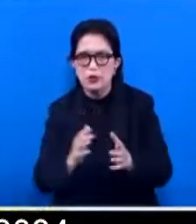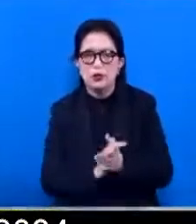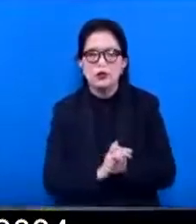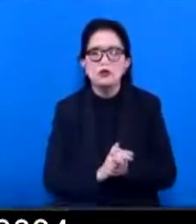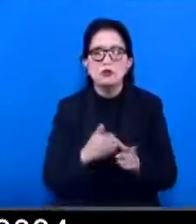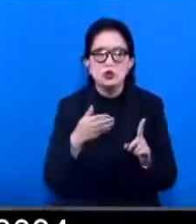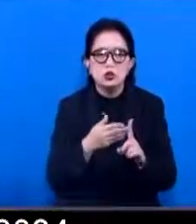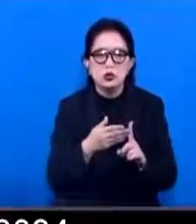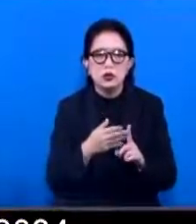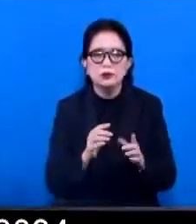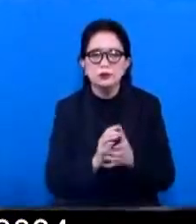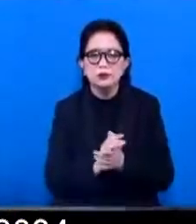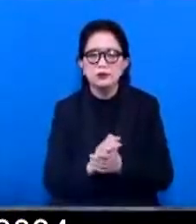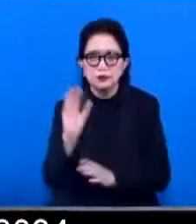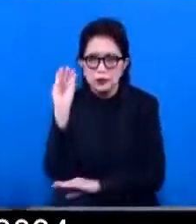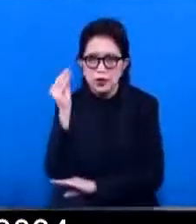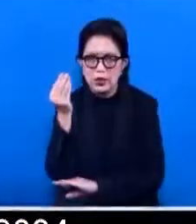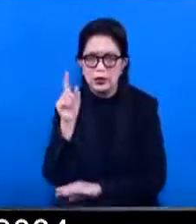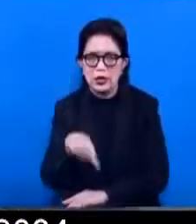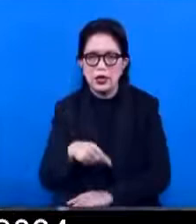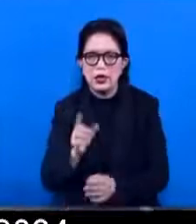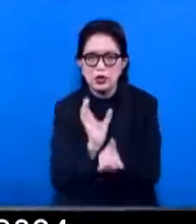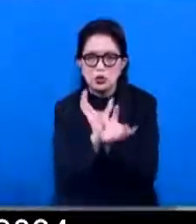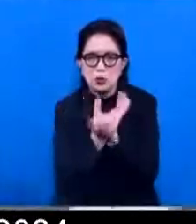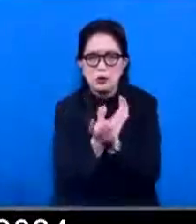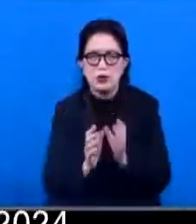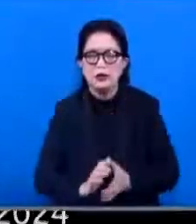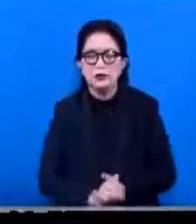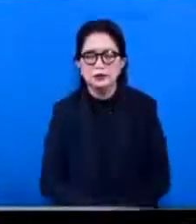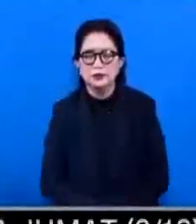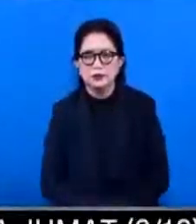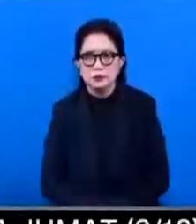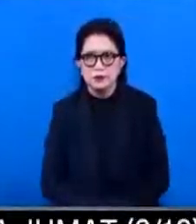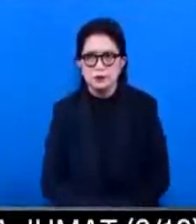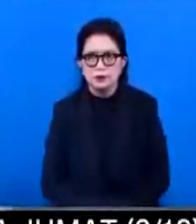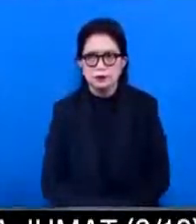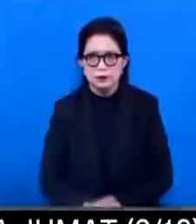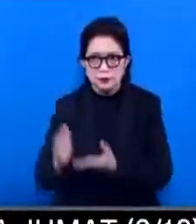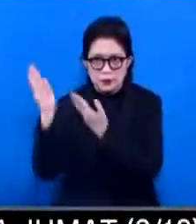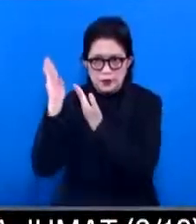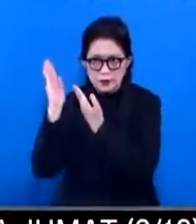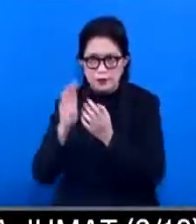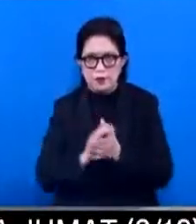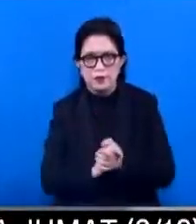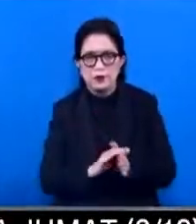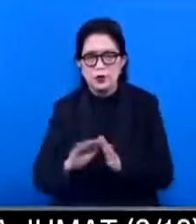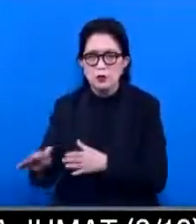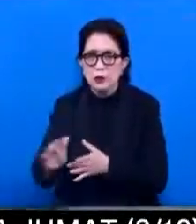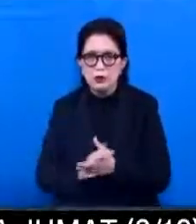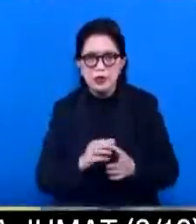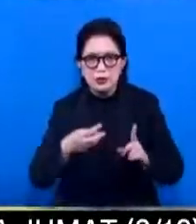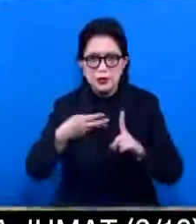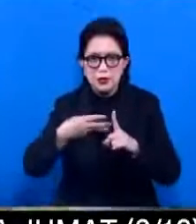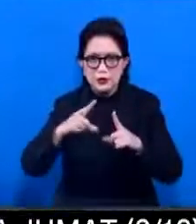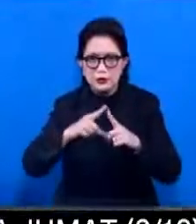Jakarta-Surabaya. Informasi masuk terjadi laka lantas di KM5 ada. Sementara di Banjarmasin, Kalimantan Selatan, sebuah